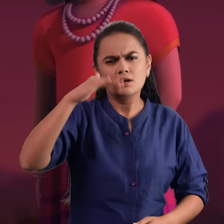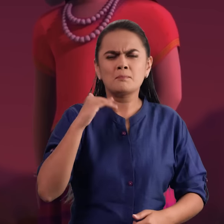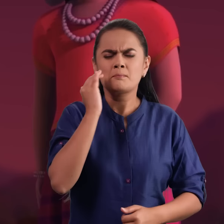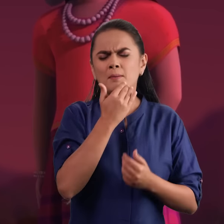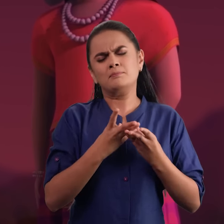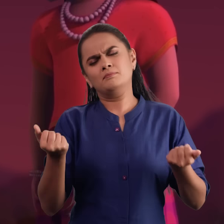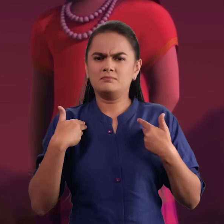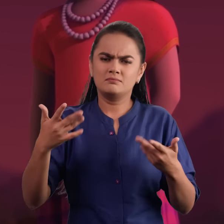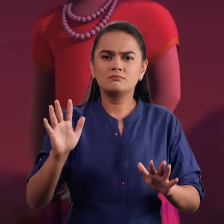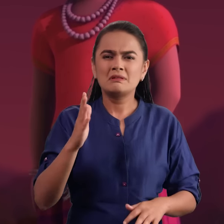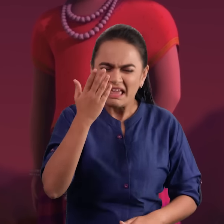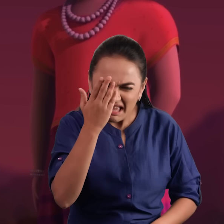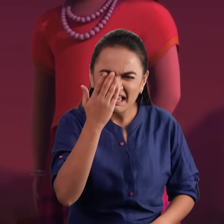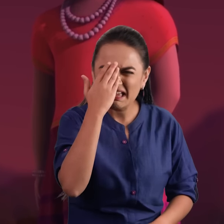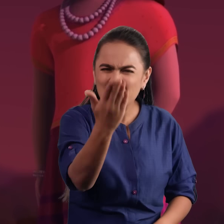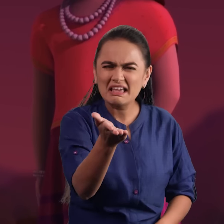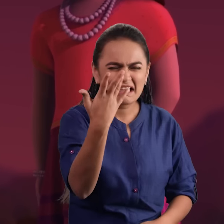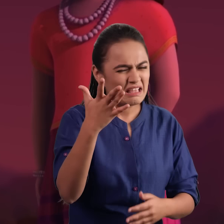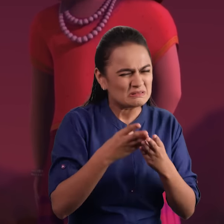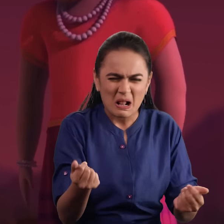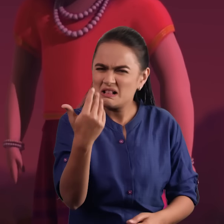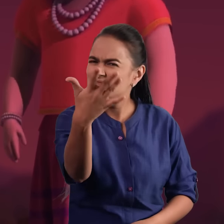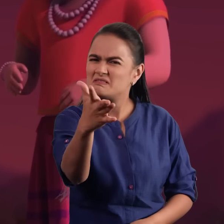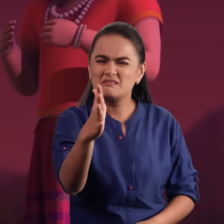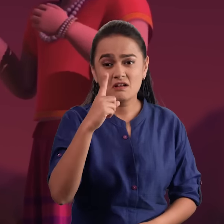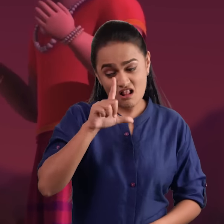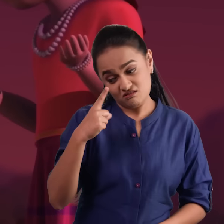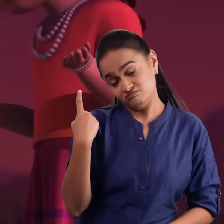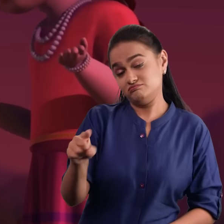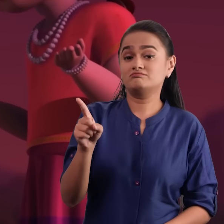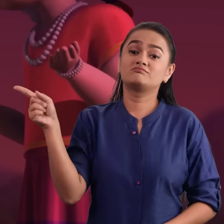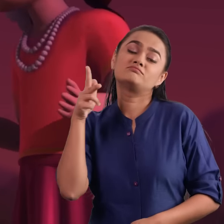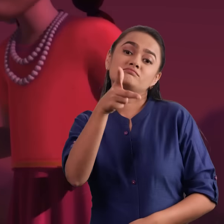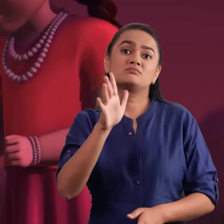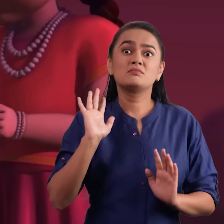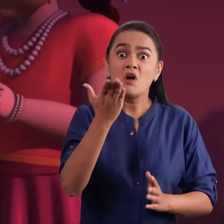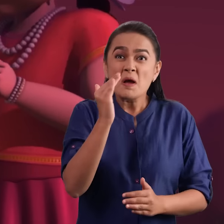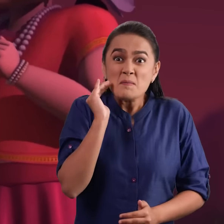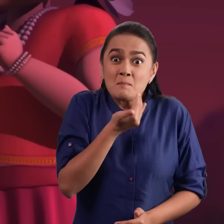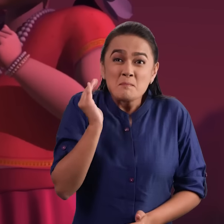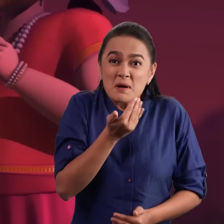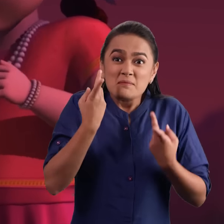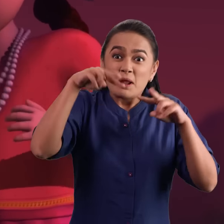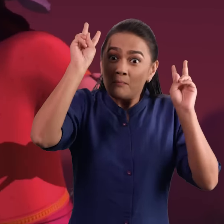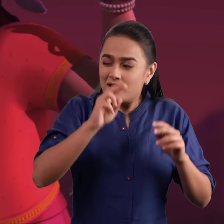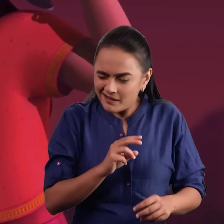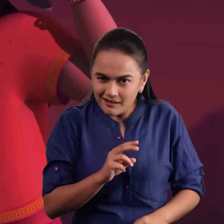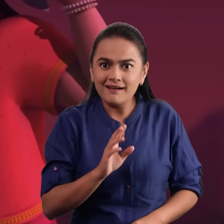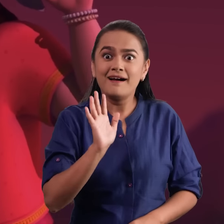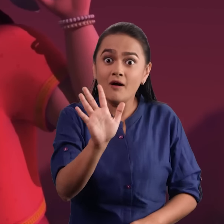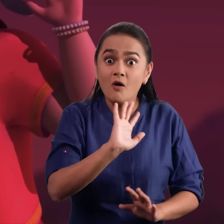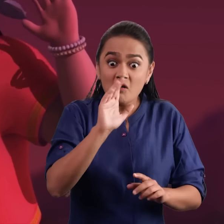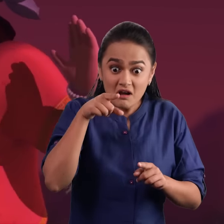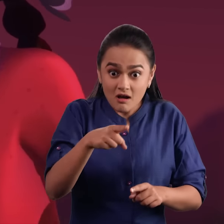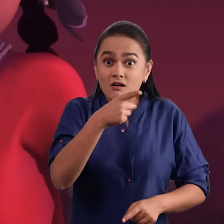लूंगा। उससे कुछ नहीं होने वाला। ललिता सही कहती है, ये घोर पाप है और